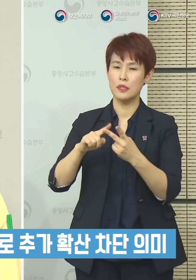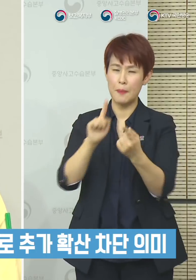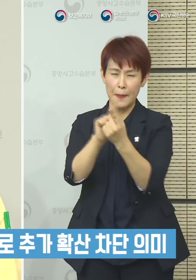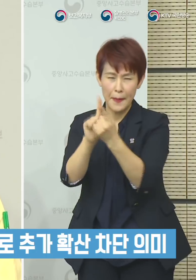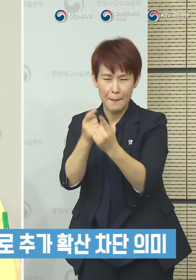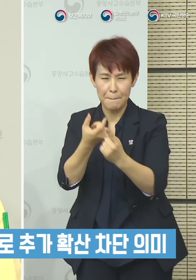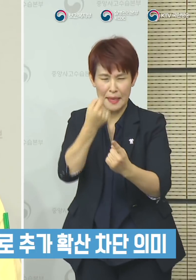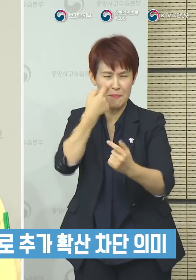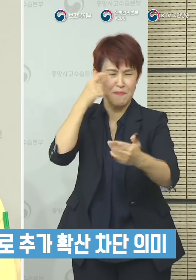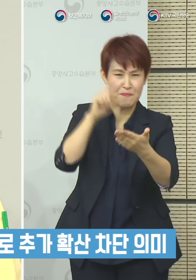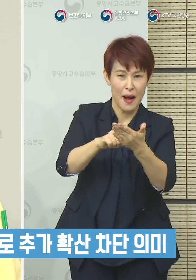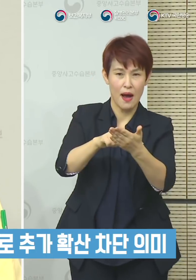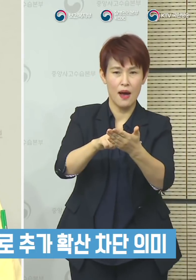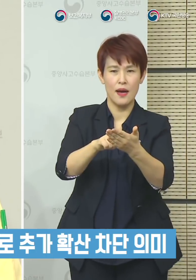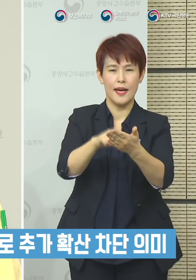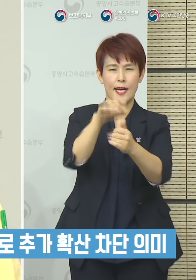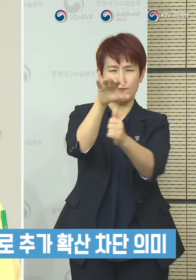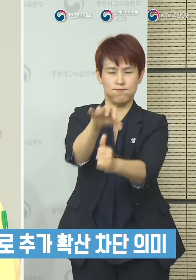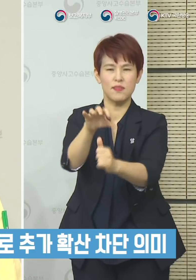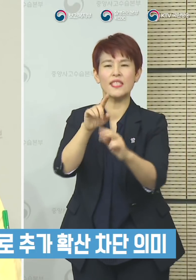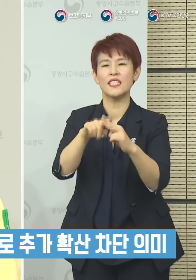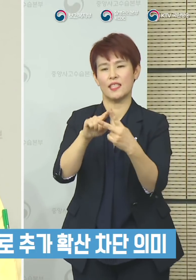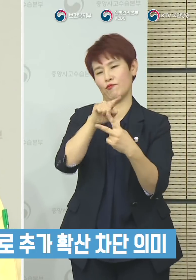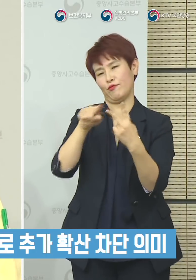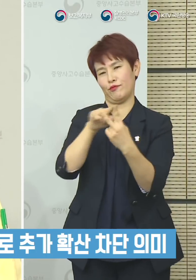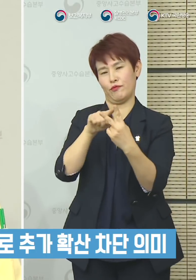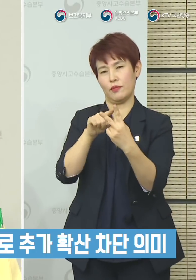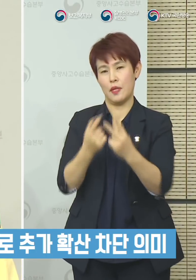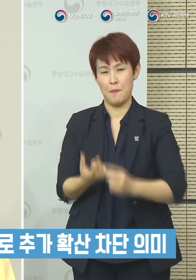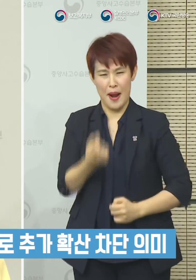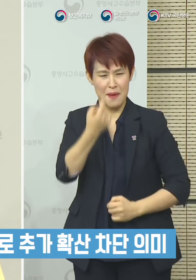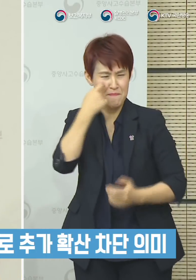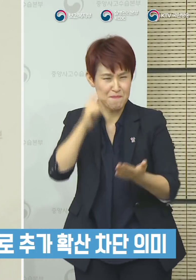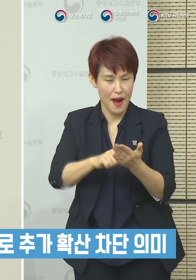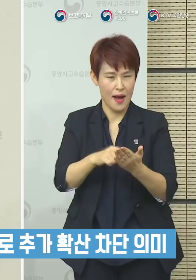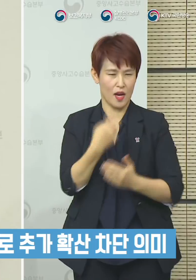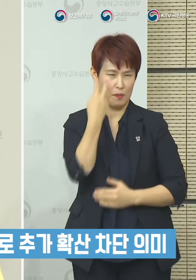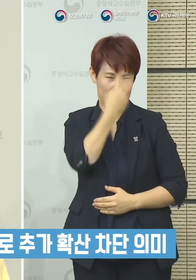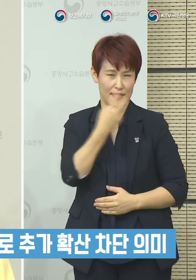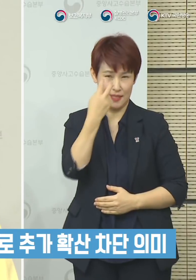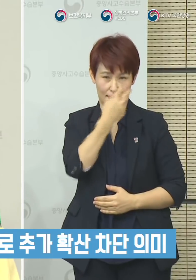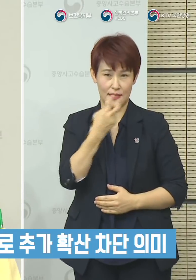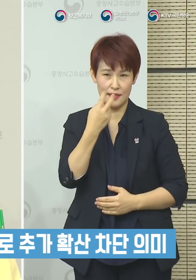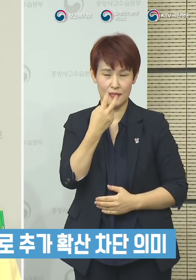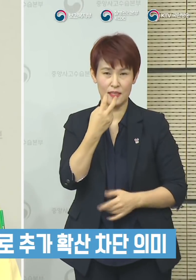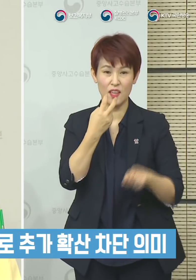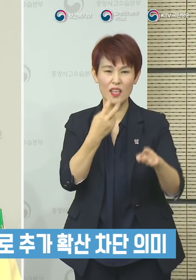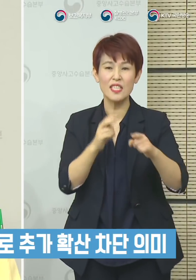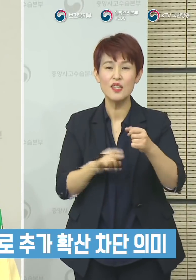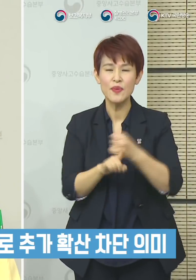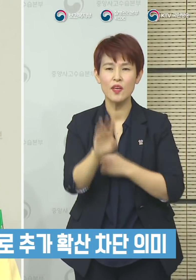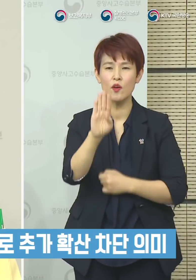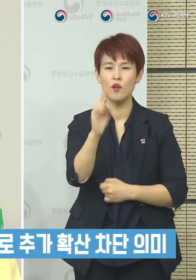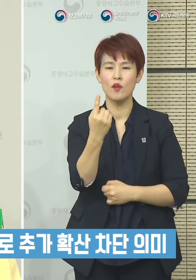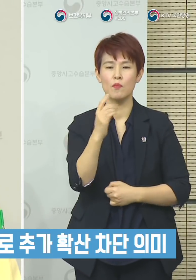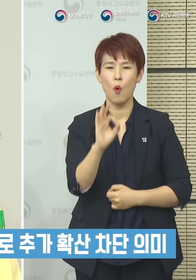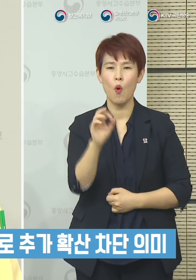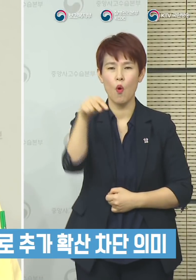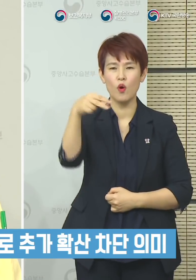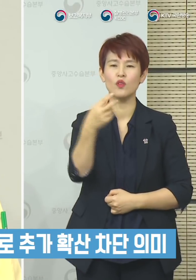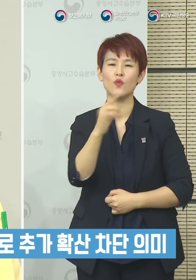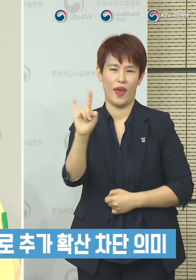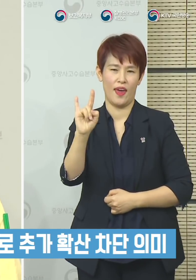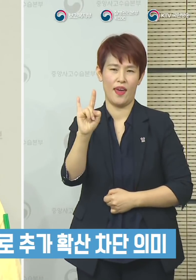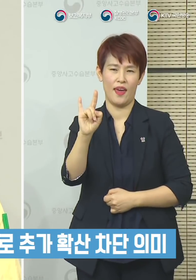접촉자를 빨리 찾아내서 추가적인 확산을 방지하든지 조기에 검진을 좀 더 한다든지 해서